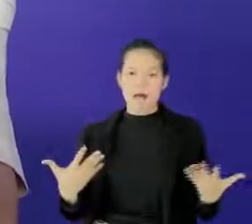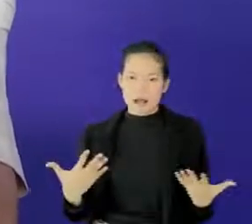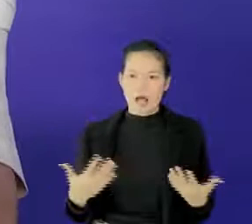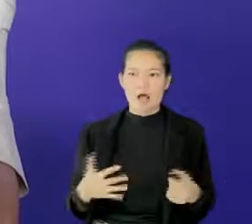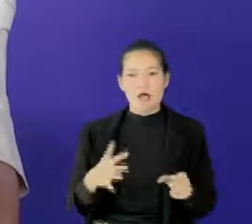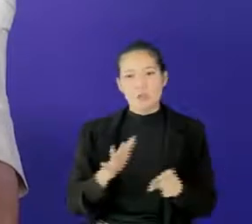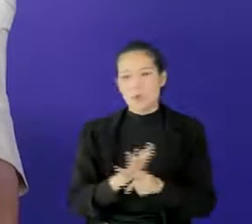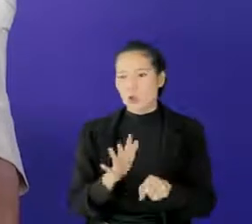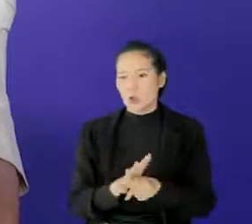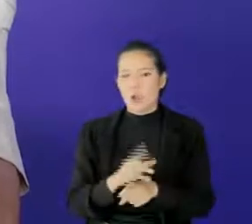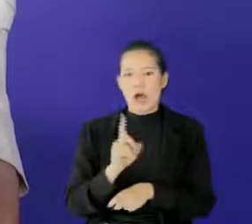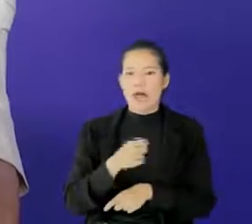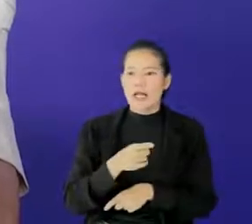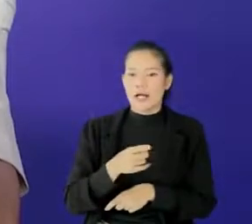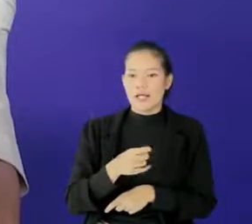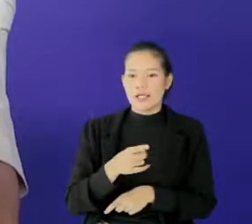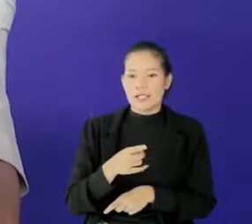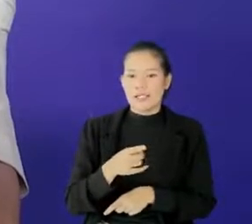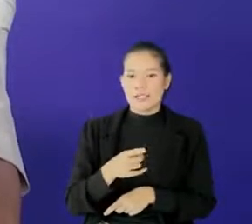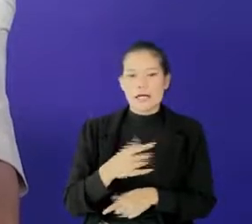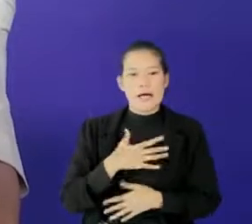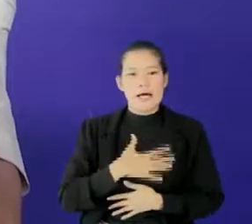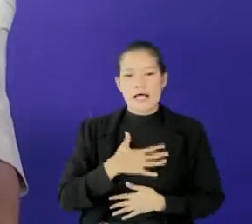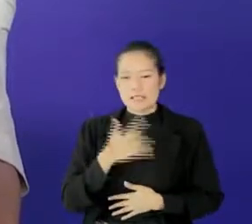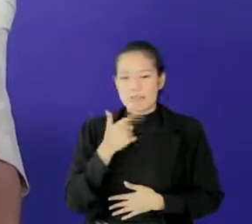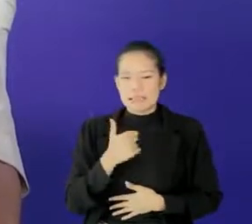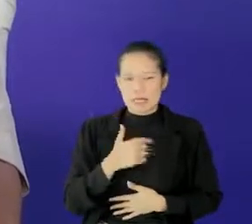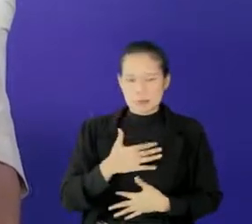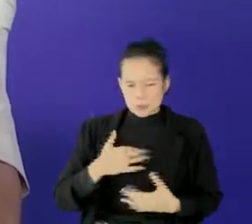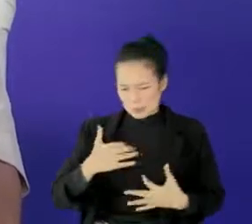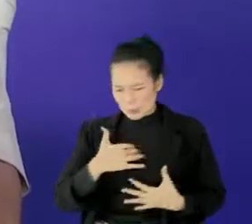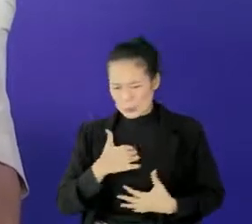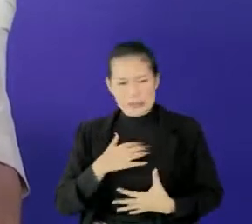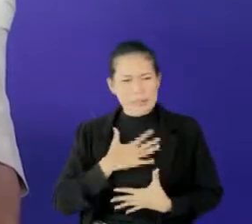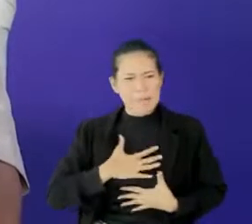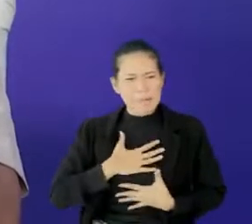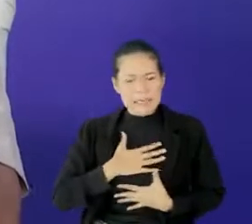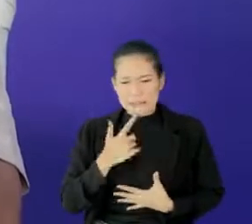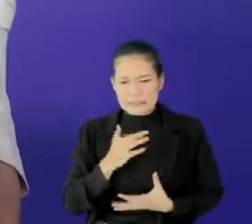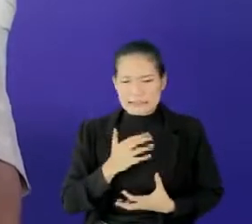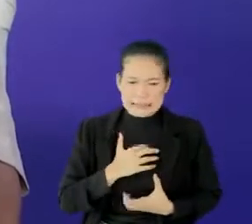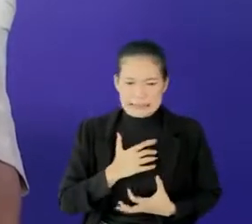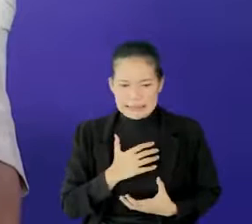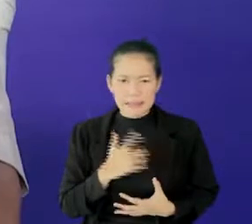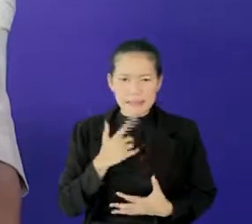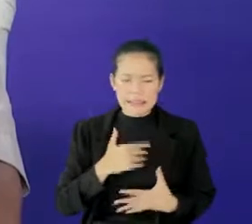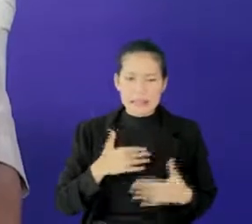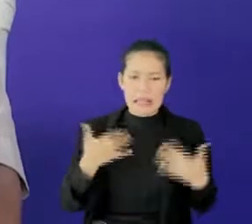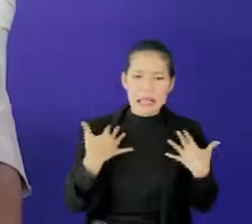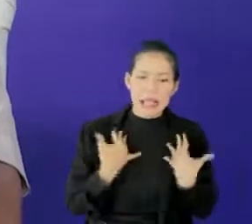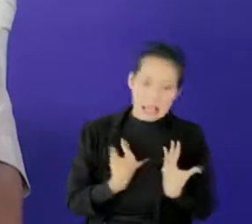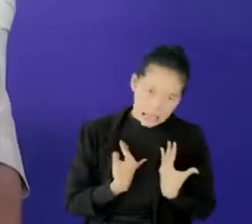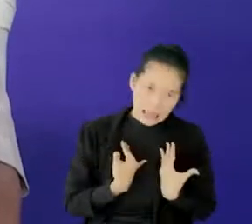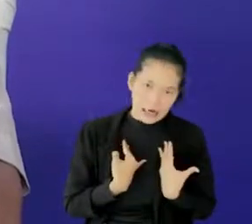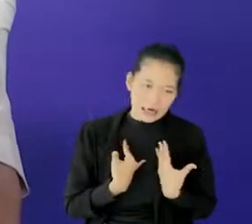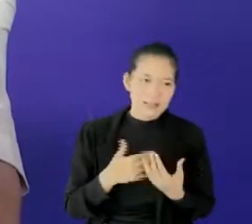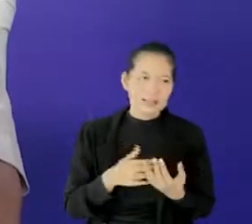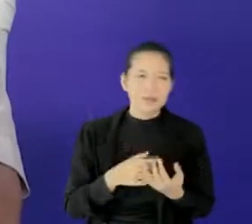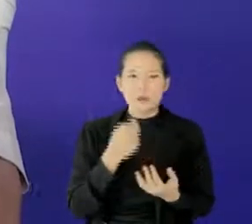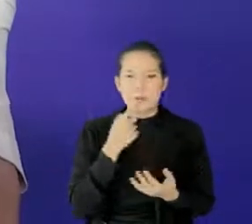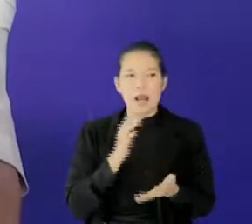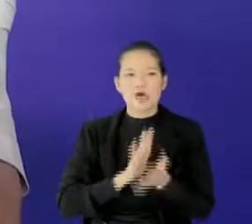Misalnya ada hal-hal yang dirasa tidak nyaman di tubuh ataupun merasa kurang sehat, segera